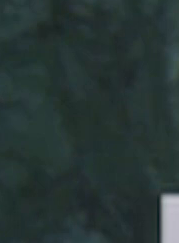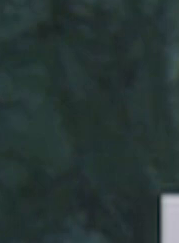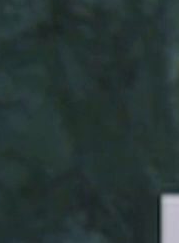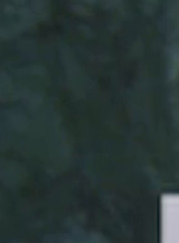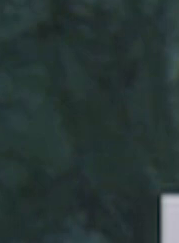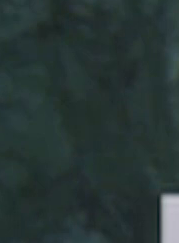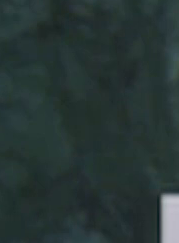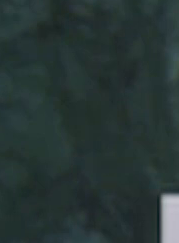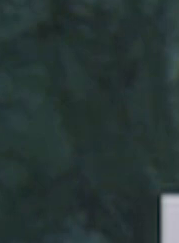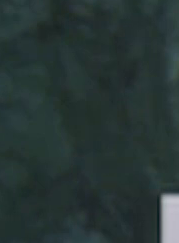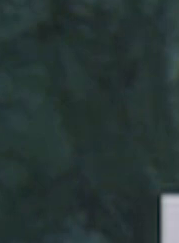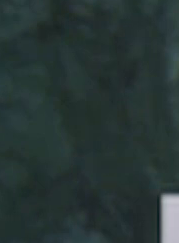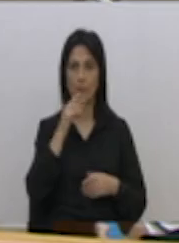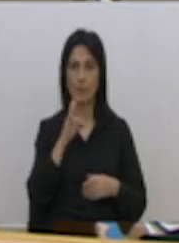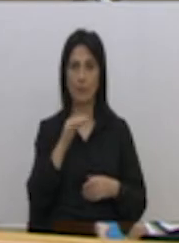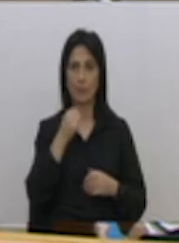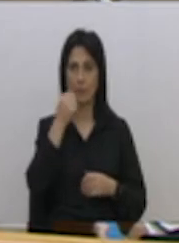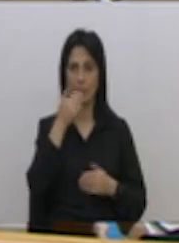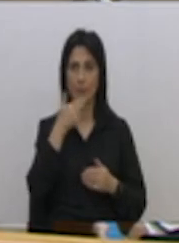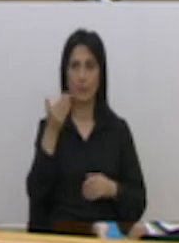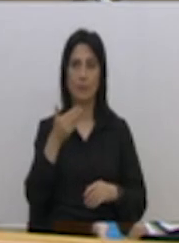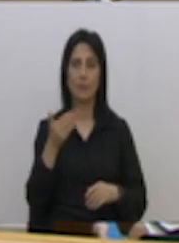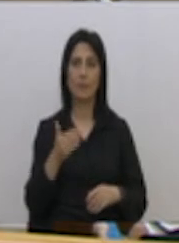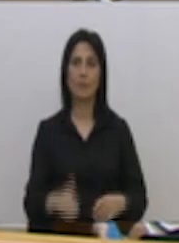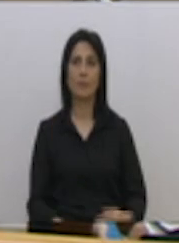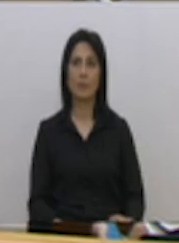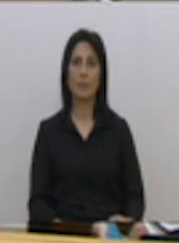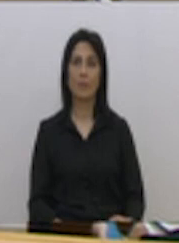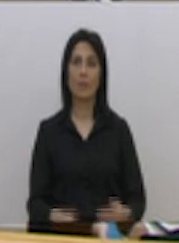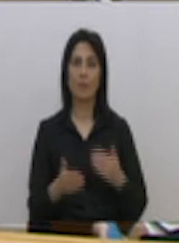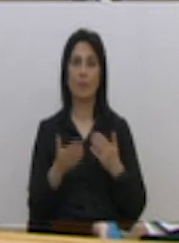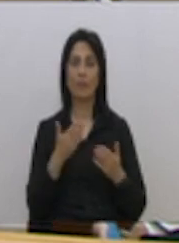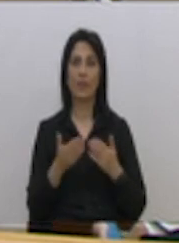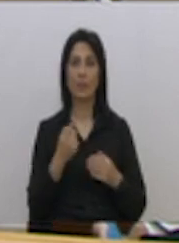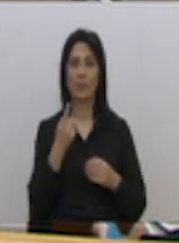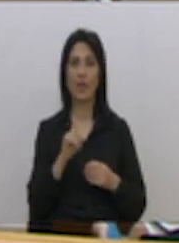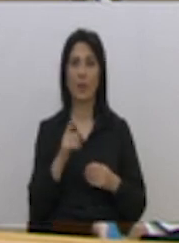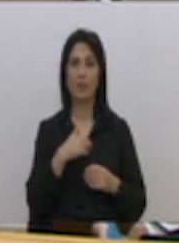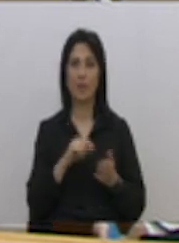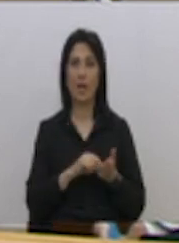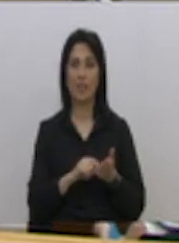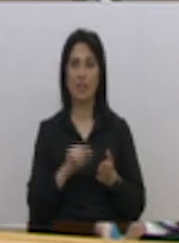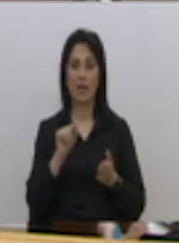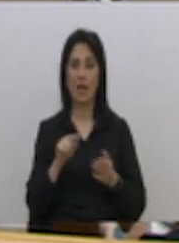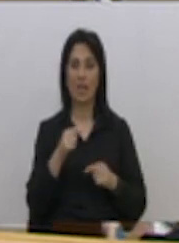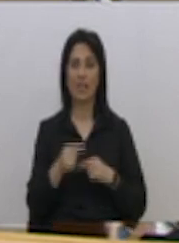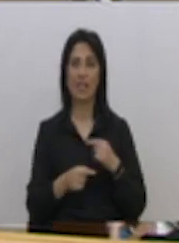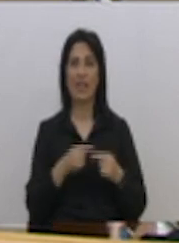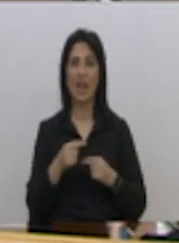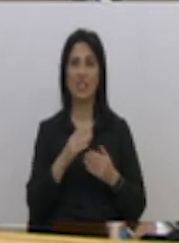თანამდებობის პირების მხრიდან ჟურნალისტების, განსაკუთრებით კი კრიტიკული მედიის წარმომადგენელთა მიმართ ცინიკური და